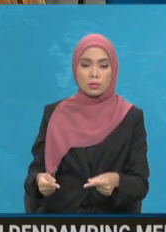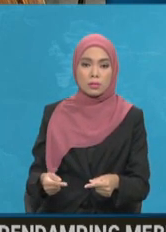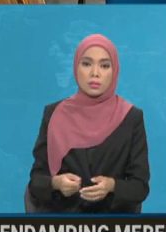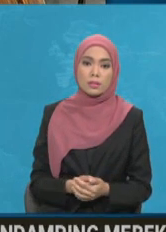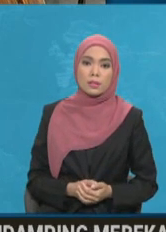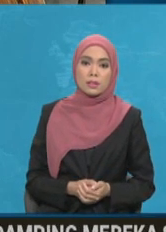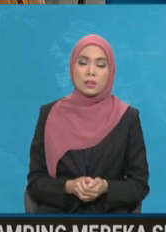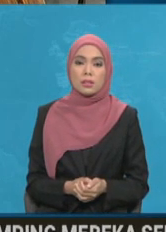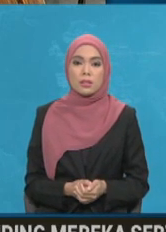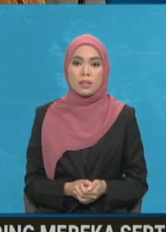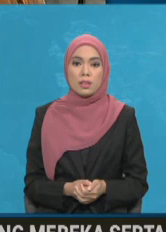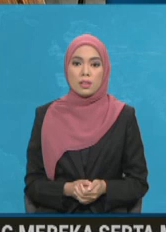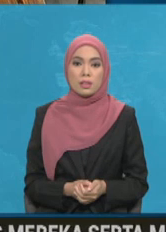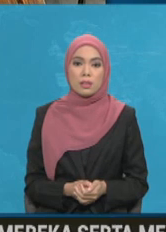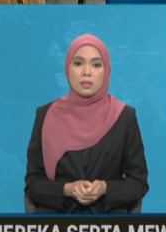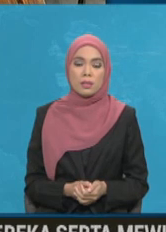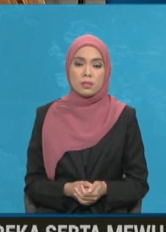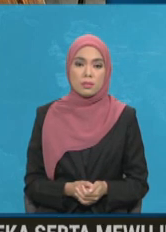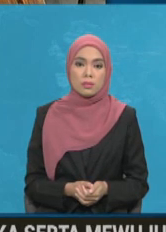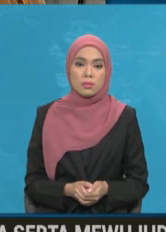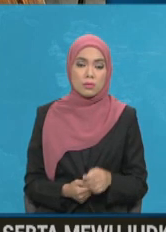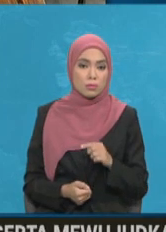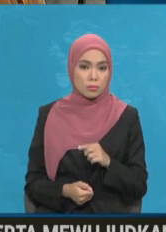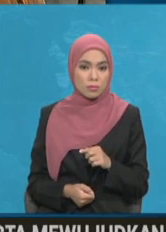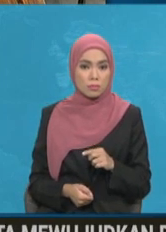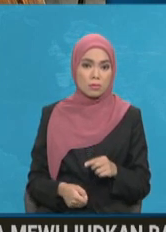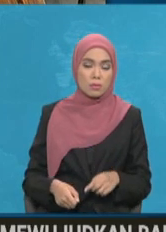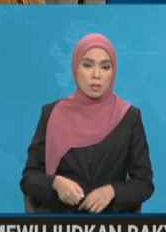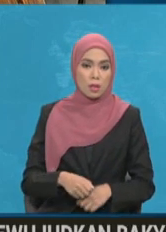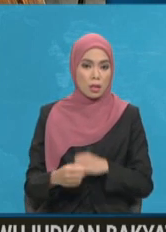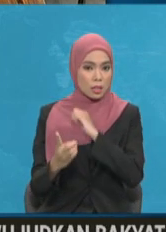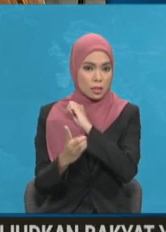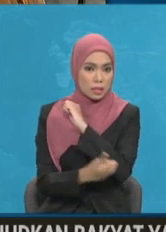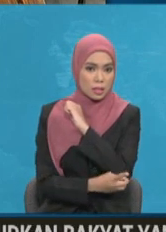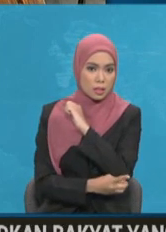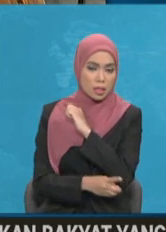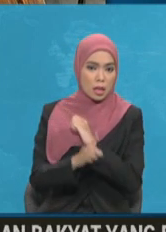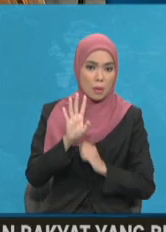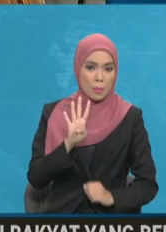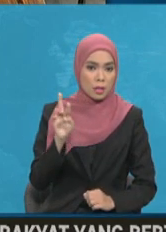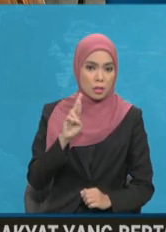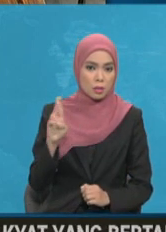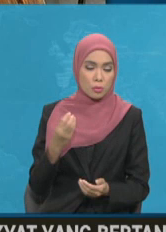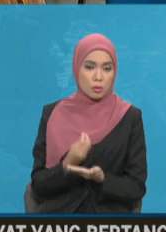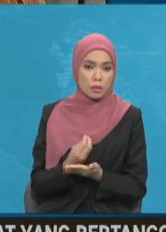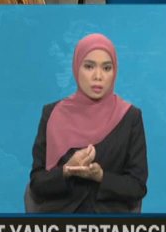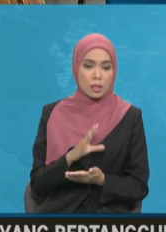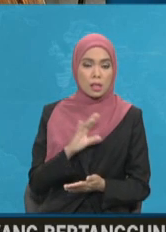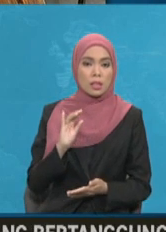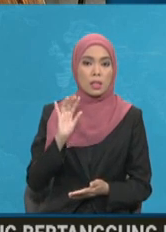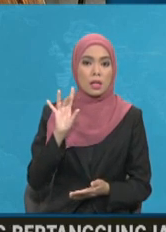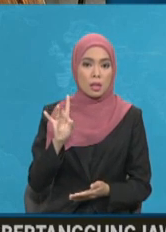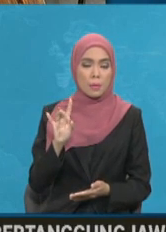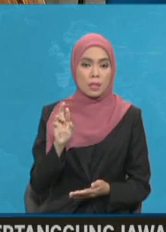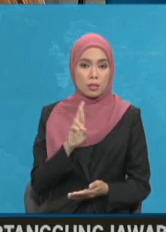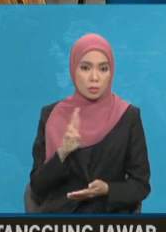sejauh halal dan label Halal 2005 yang masing-masing melibatkan hukuman denda sehingga 4000 Ringgit dan 8000 Ringgit atau